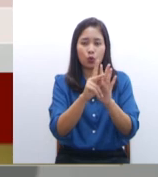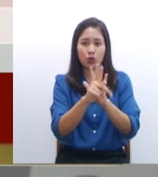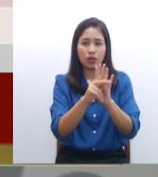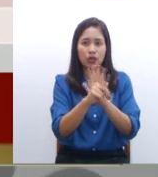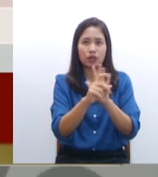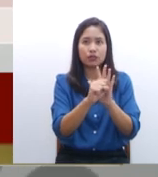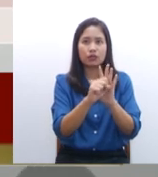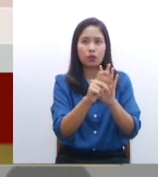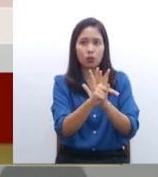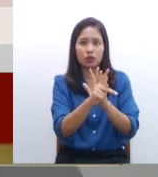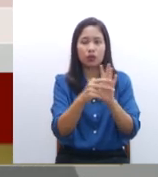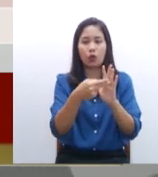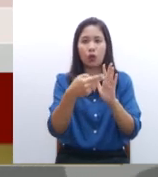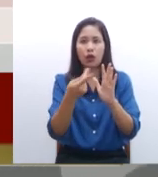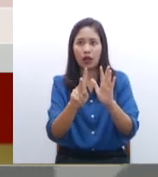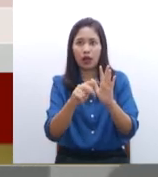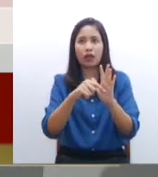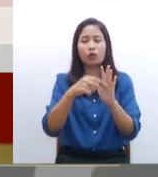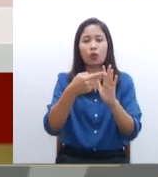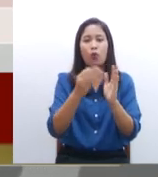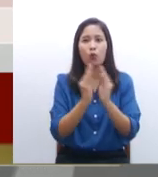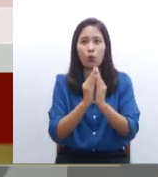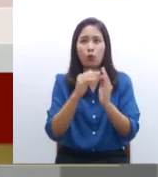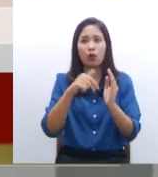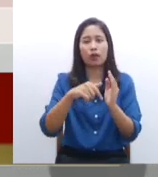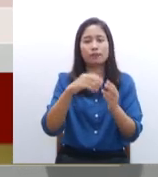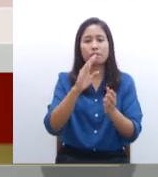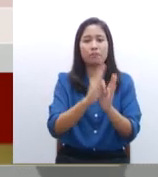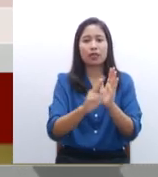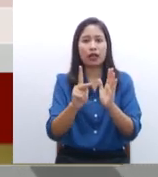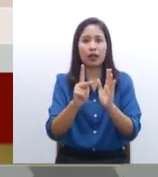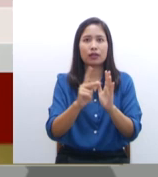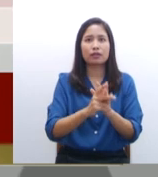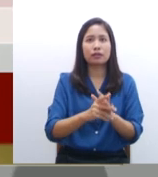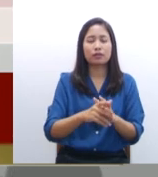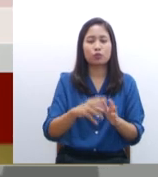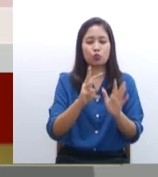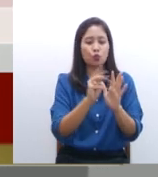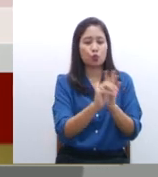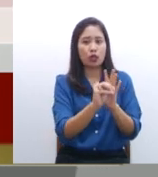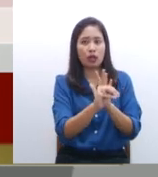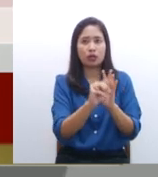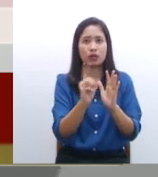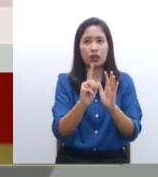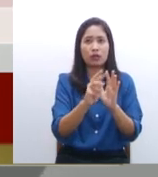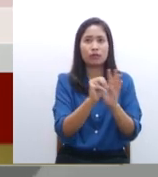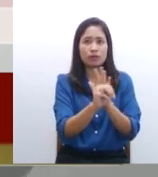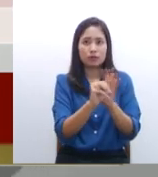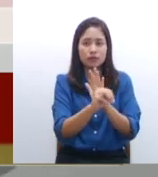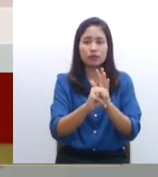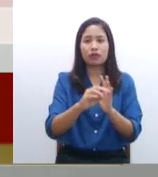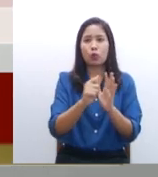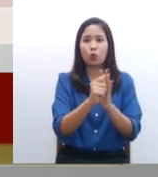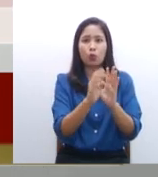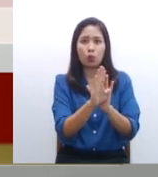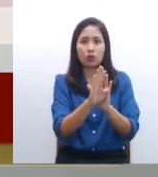ครหนองคายหนองบัวลำพูบึงกาฬมุกดาหารประกอบไปด้วยมุกดาหารอุบลราชธานี